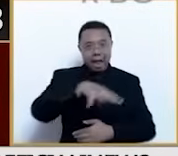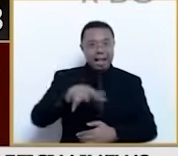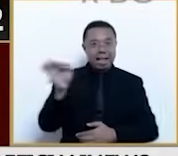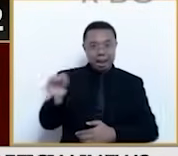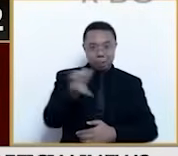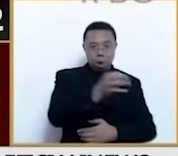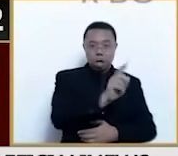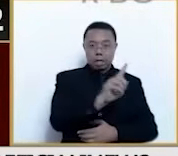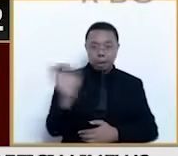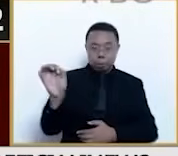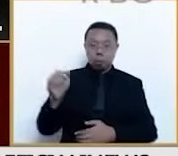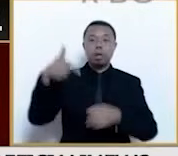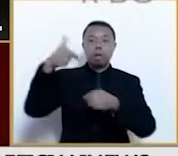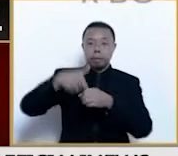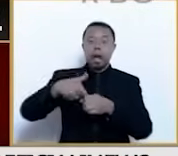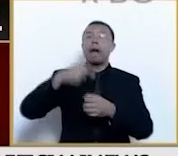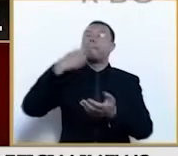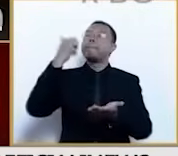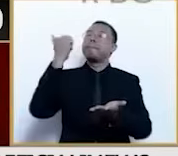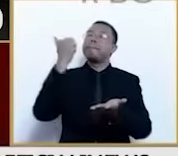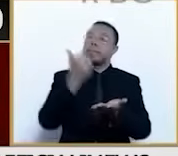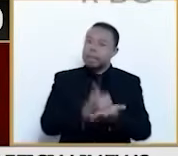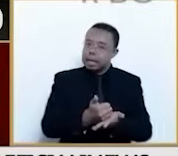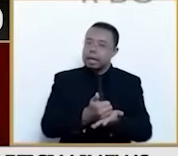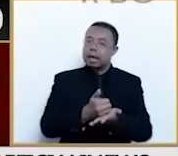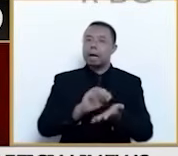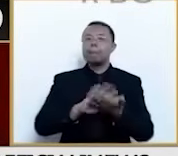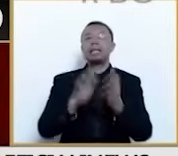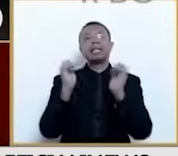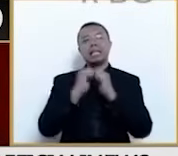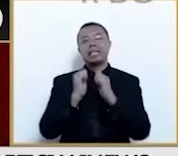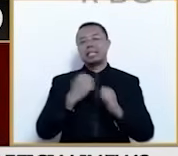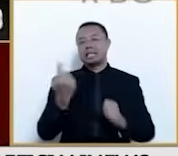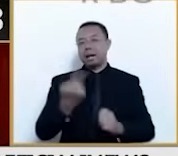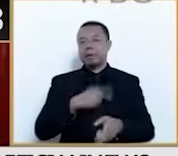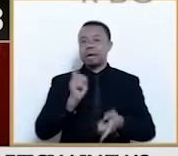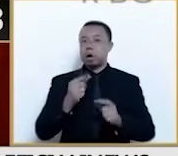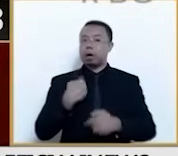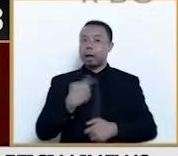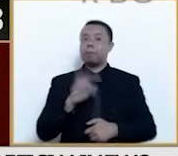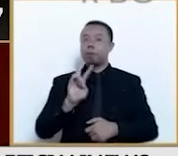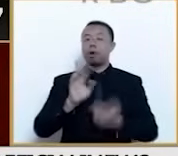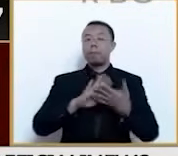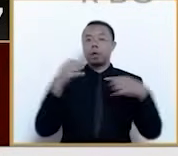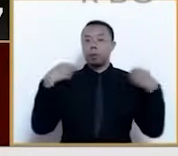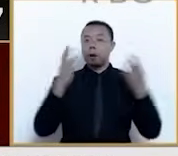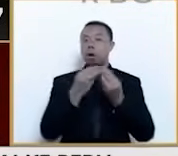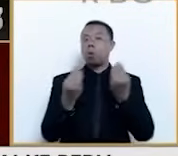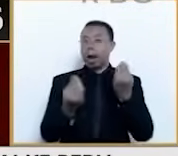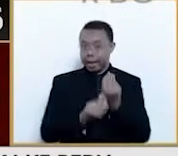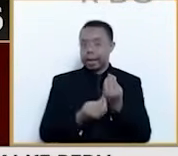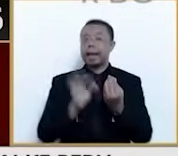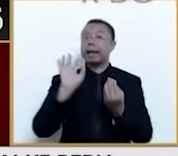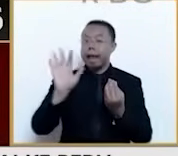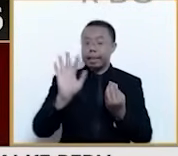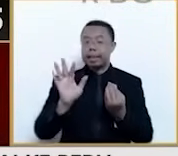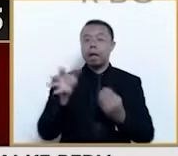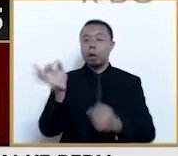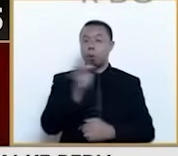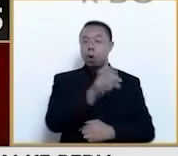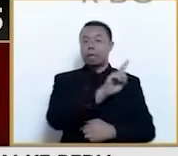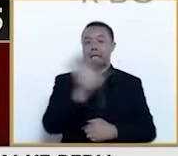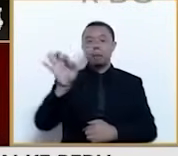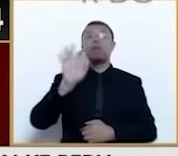dan tentu SPBU itu menjadi janji kami. Jadi kalau kami berdua menjadi gubernur dan menjadi wakil gubernur, Kepulauan